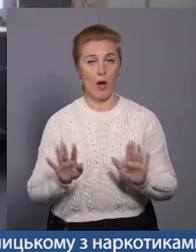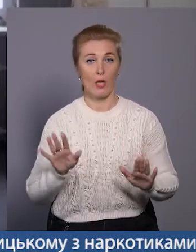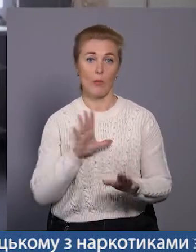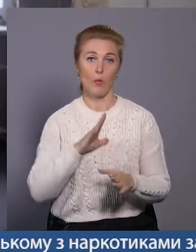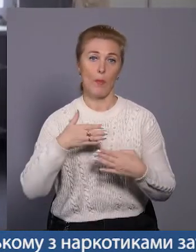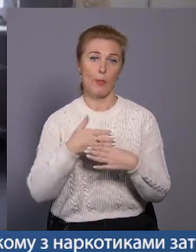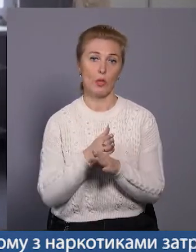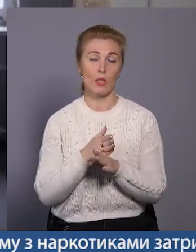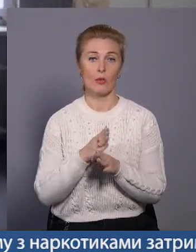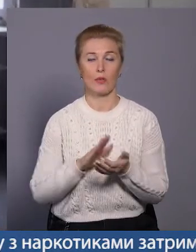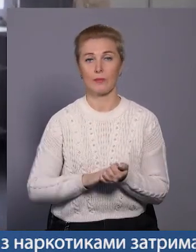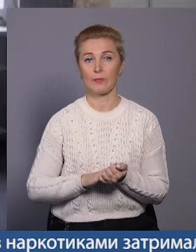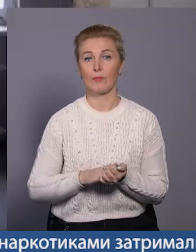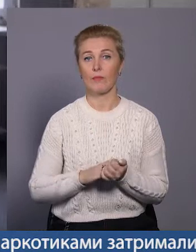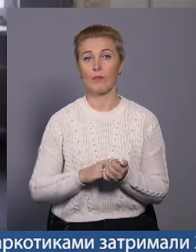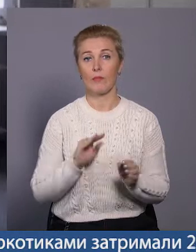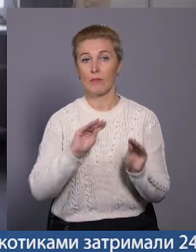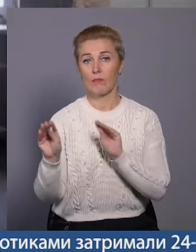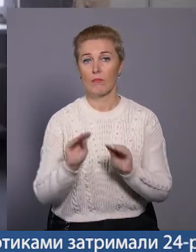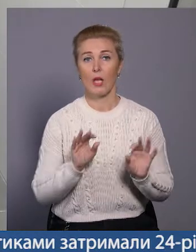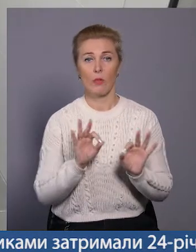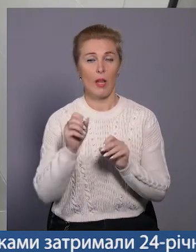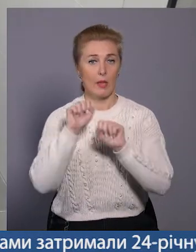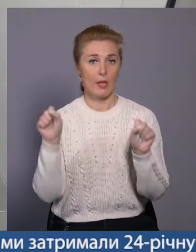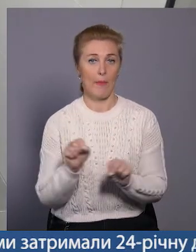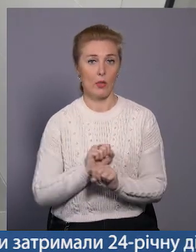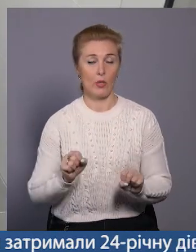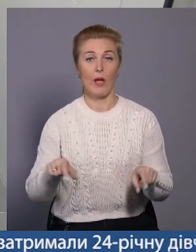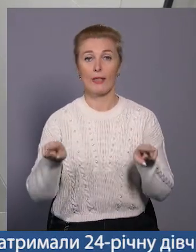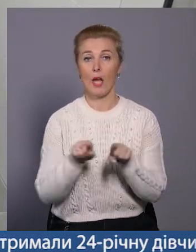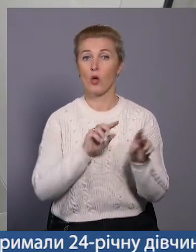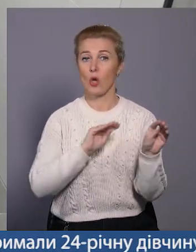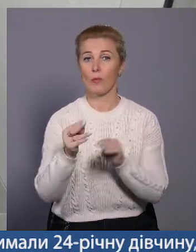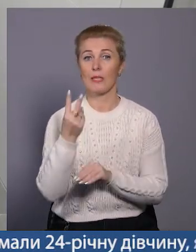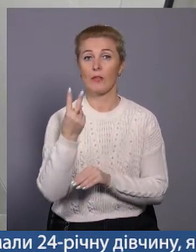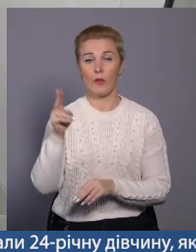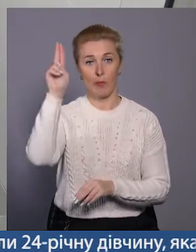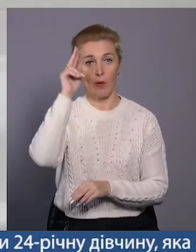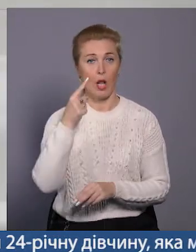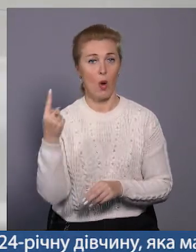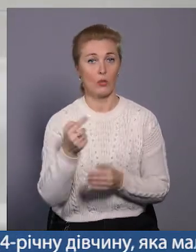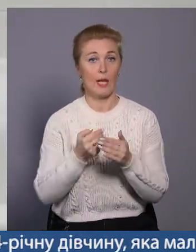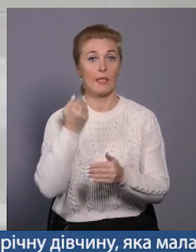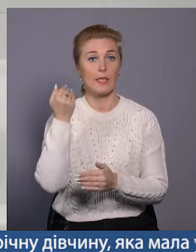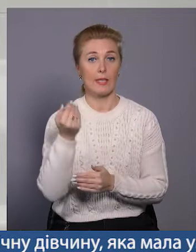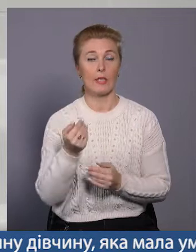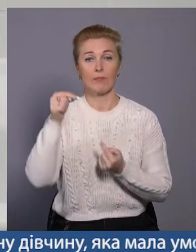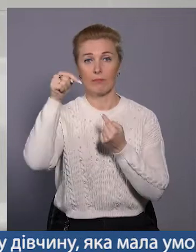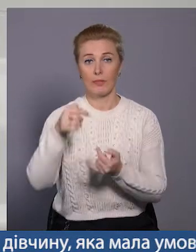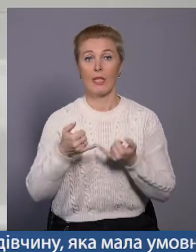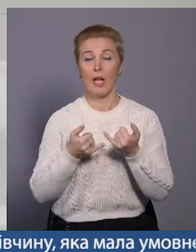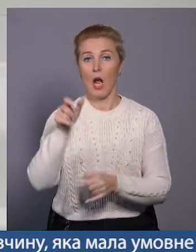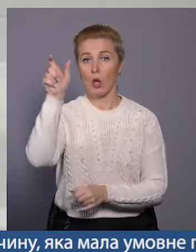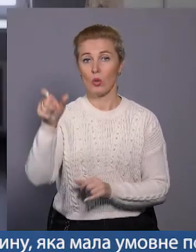і дуже крива. Тобто положити нормально керамогранит це неможливо було. Також облаштували 2 вбиральні. Одна з них пристосована для людей з